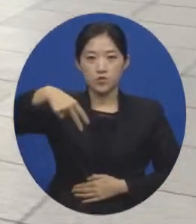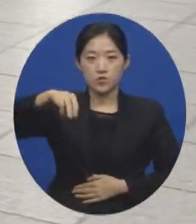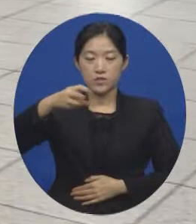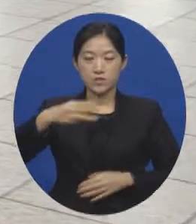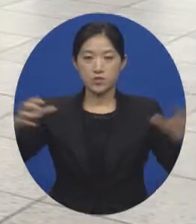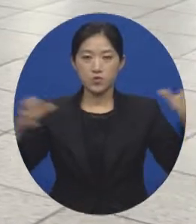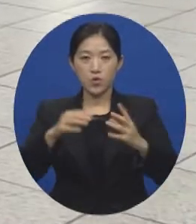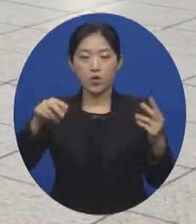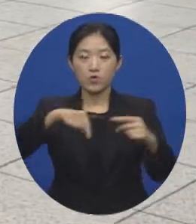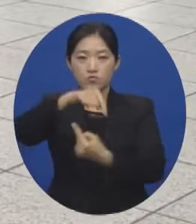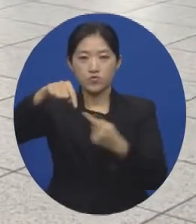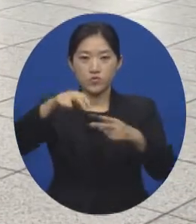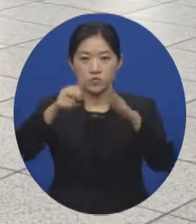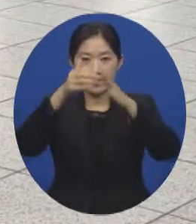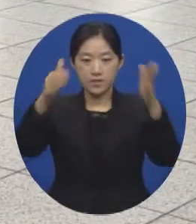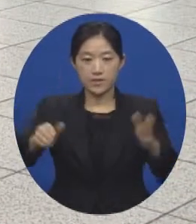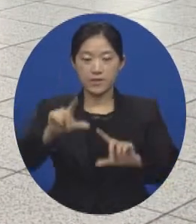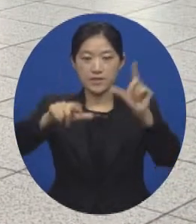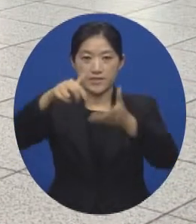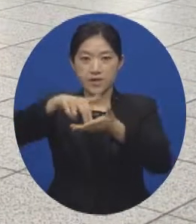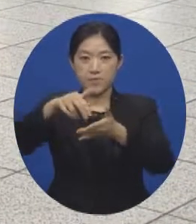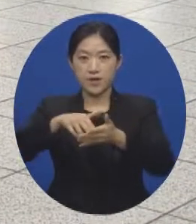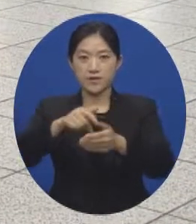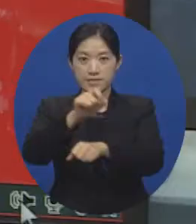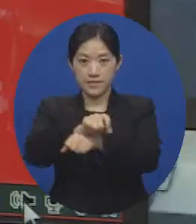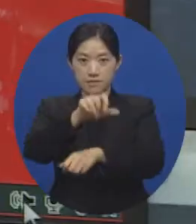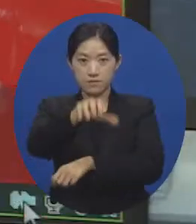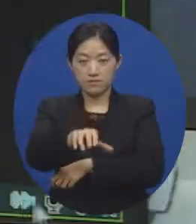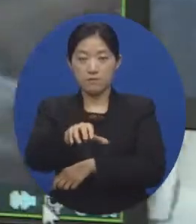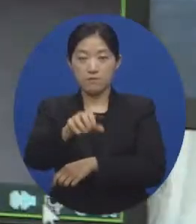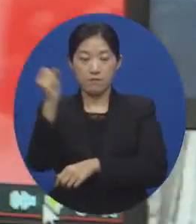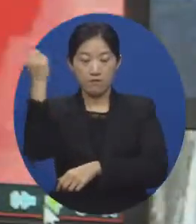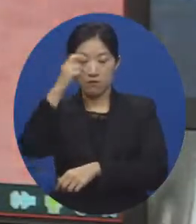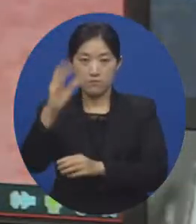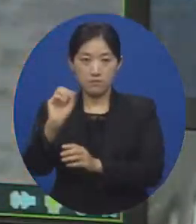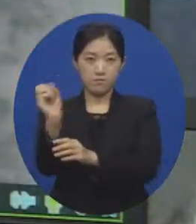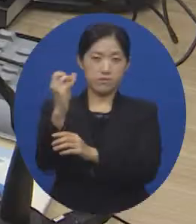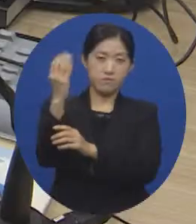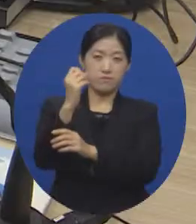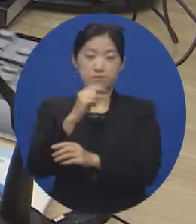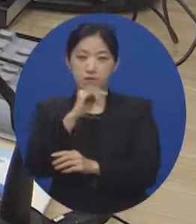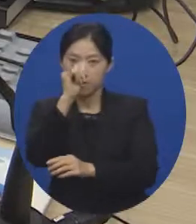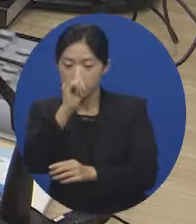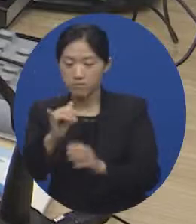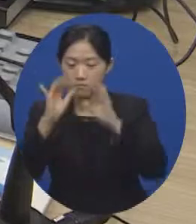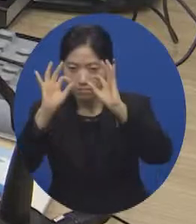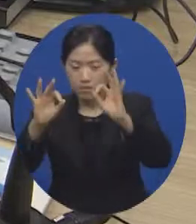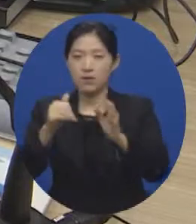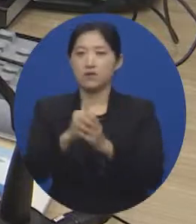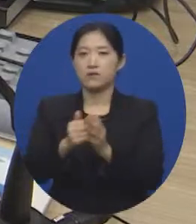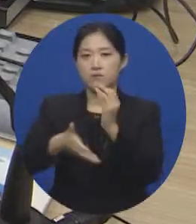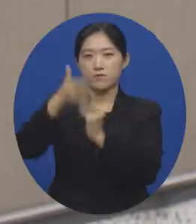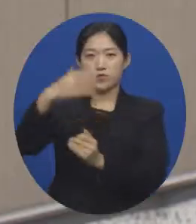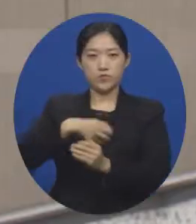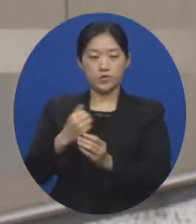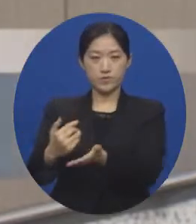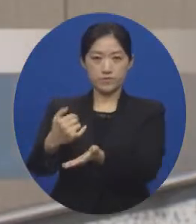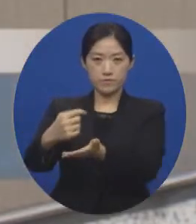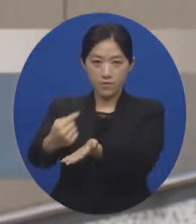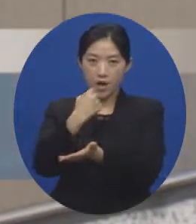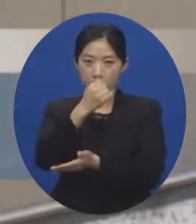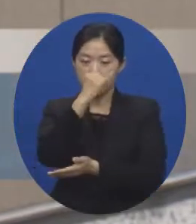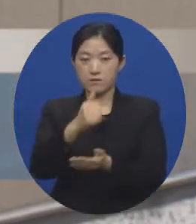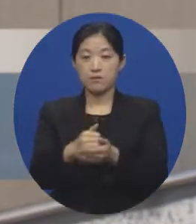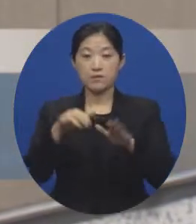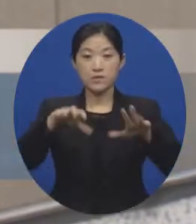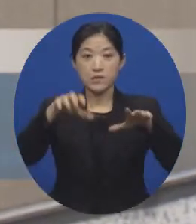UCT 통합운영센터 통합상황실. 갑자기 붉은 불이 켜지더니 성추행의 위험을 알려왔습니다. 여기는